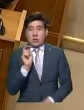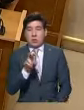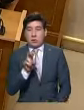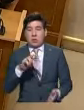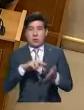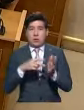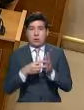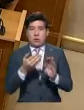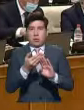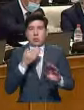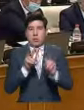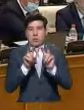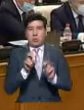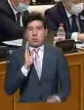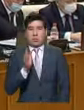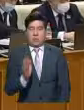тыс тексеру жүргізеді.